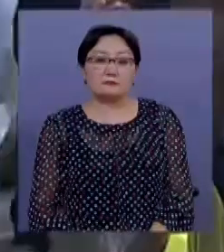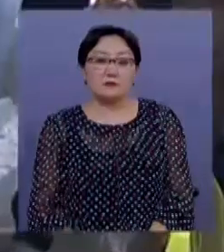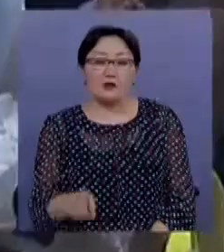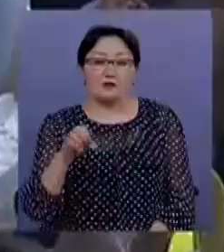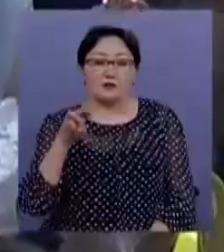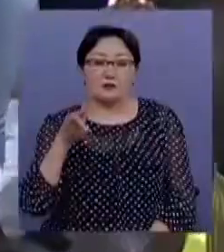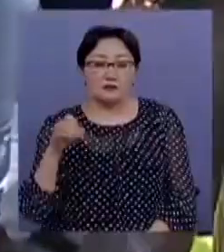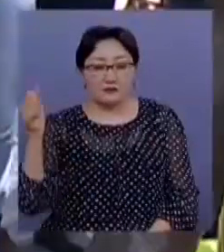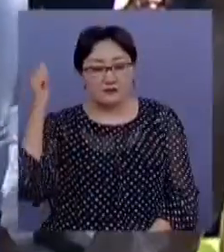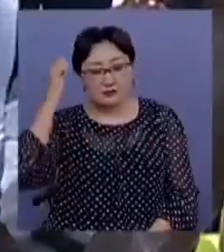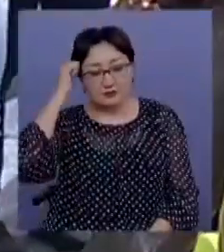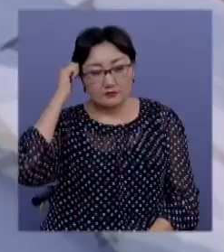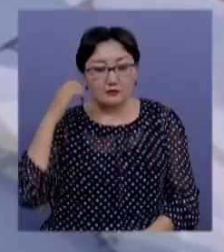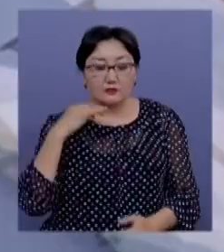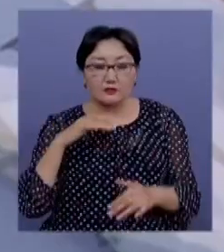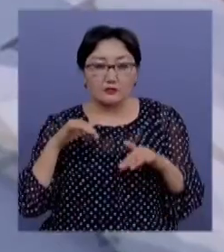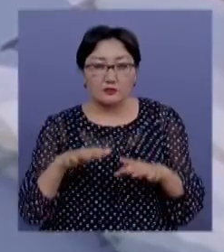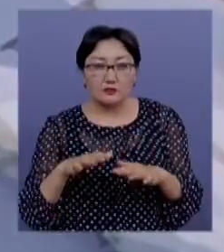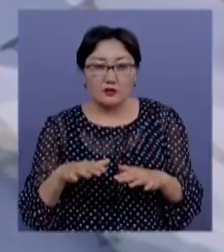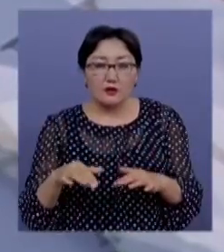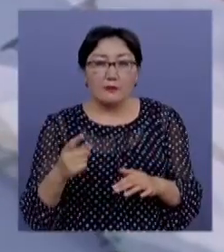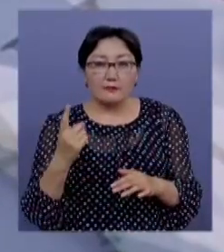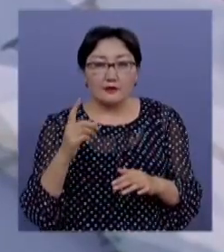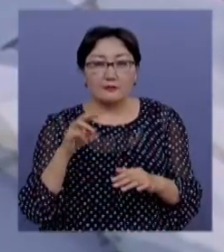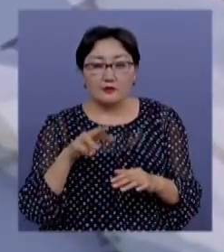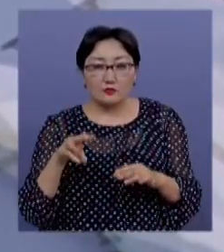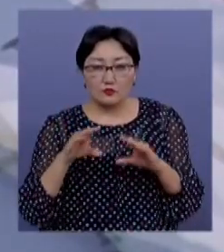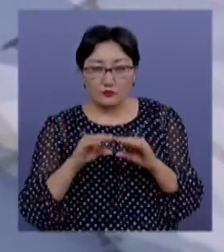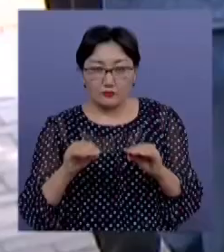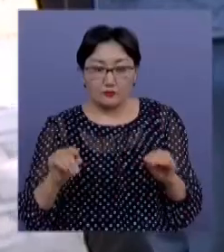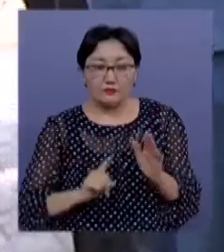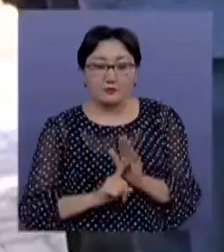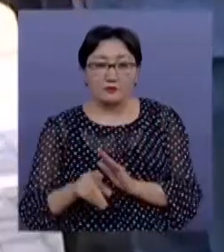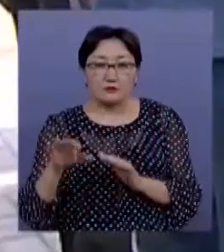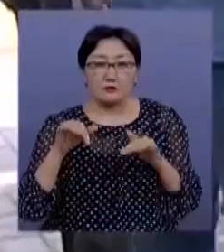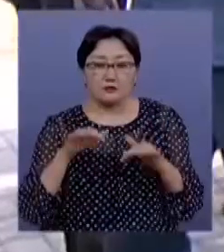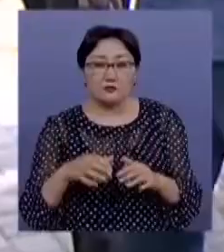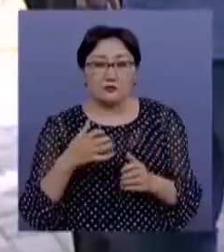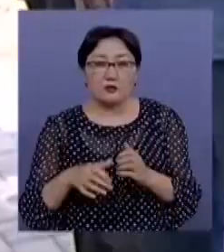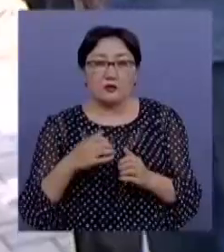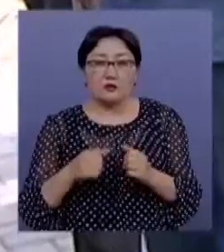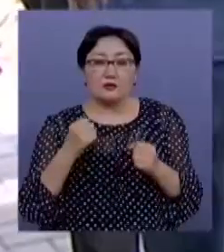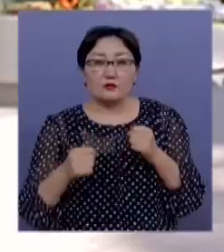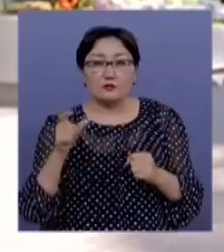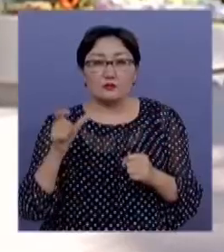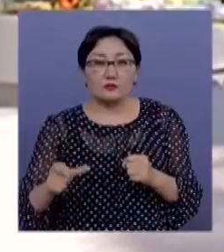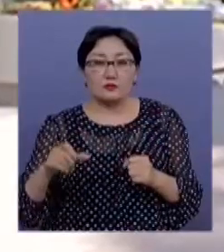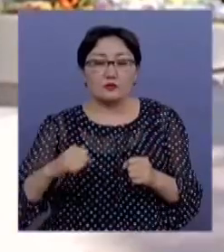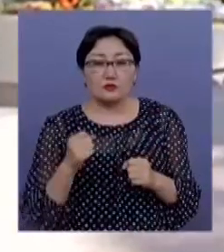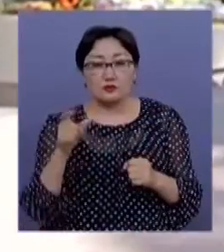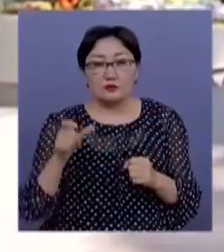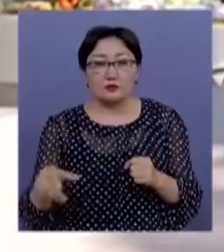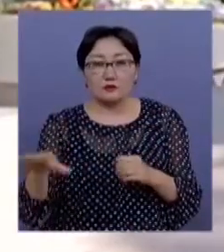Денис Тенді еске алуға келгендер көп. Қаралы шеру бір минуттық үнсіздікпен басталды. Жиналғандардың арасында спортшының әріптестері,